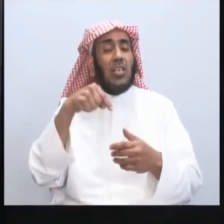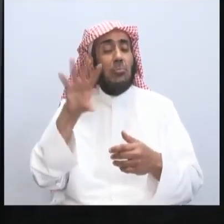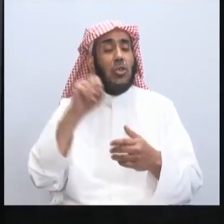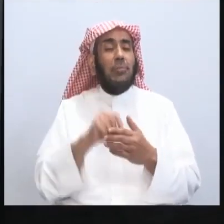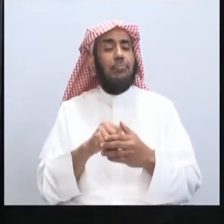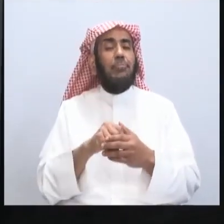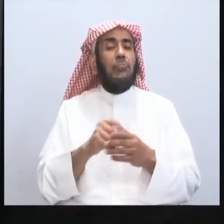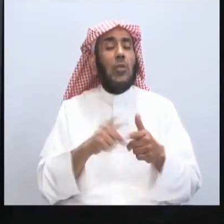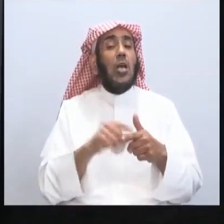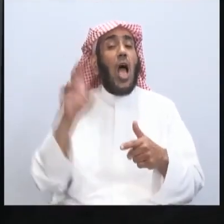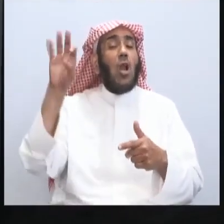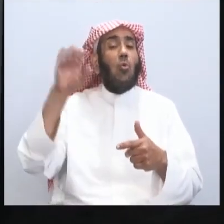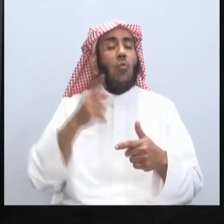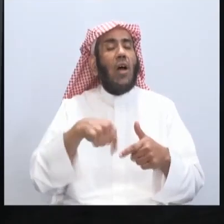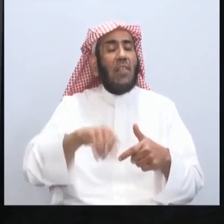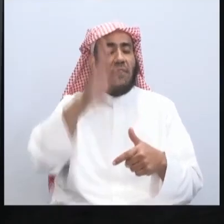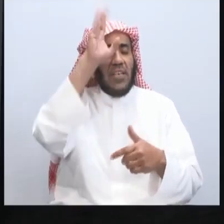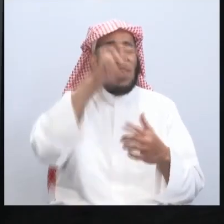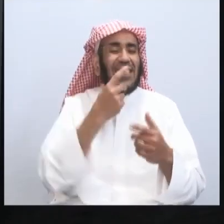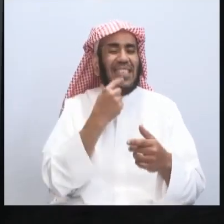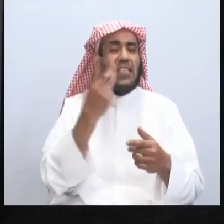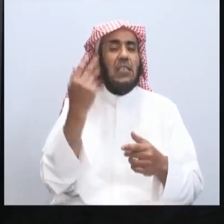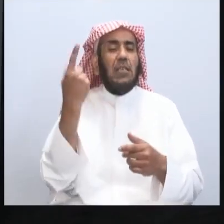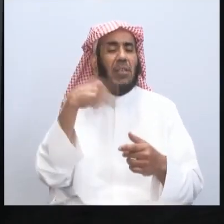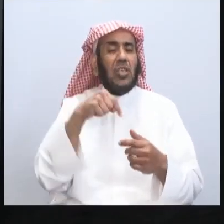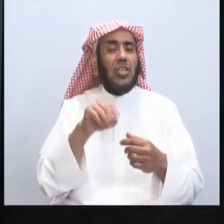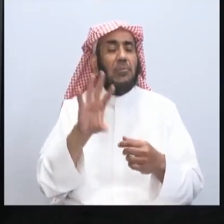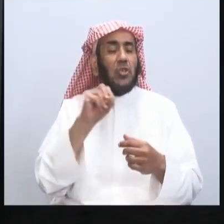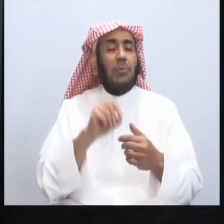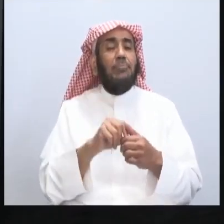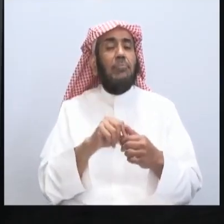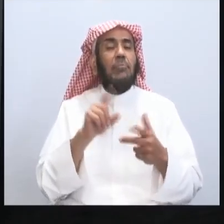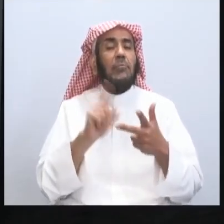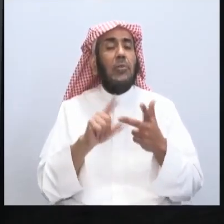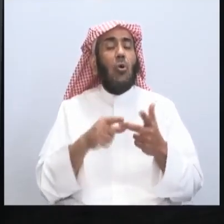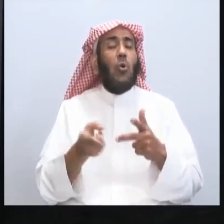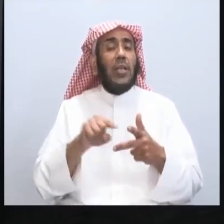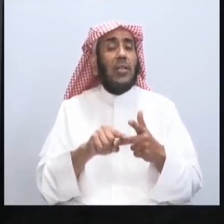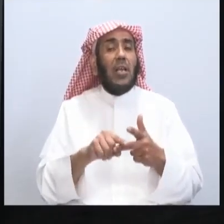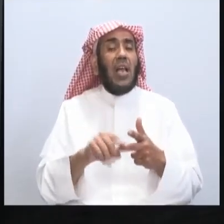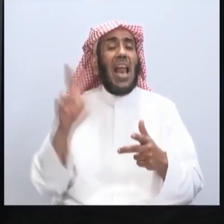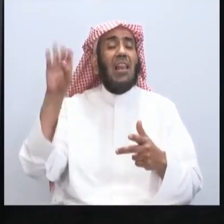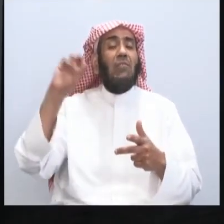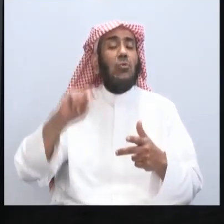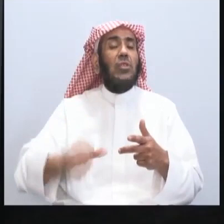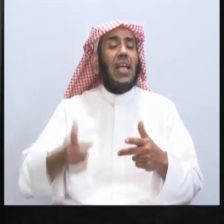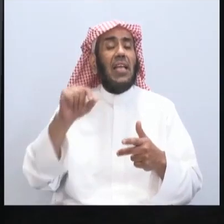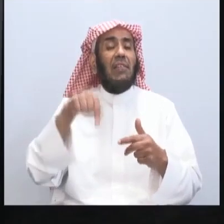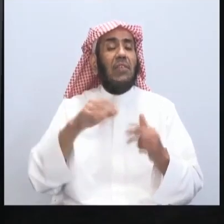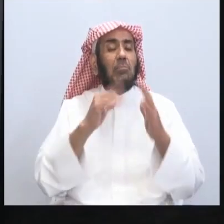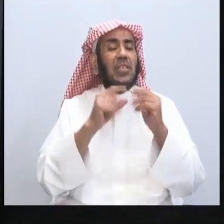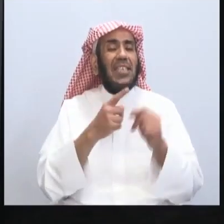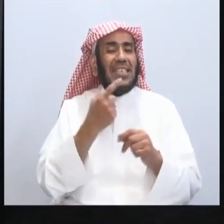الهجره الكوفه وبنيت سنه 17 من الهجره وكذا ذلك الفسطاط